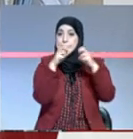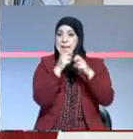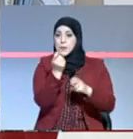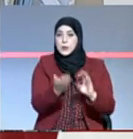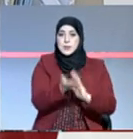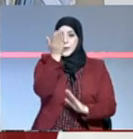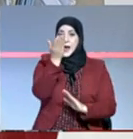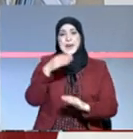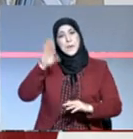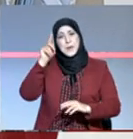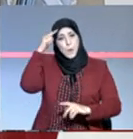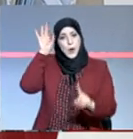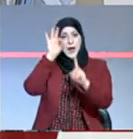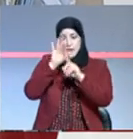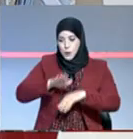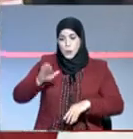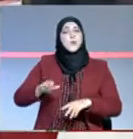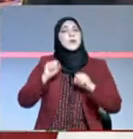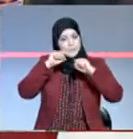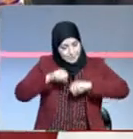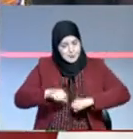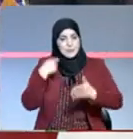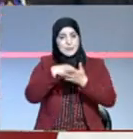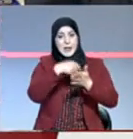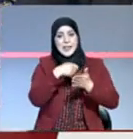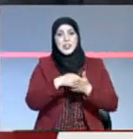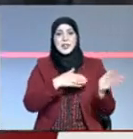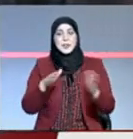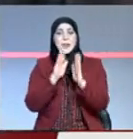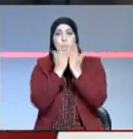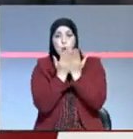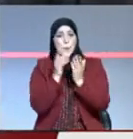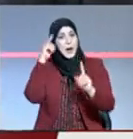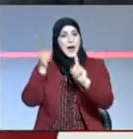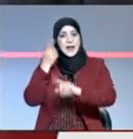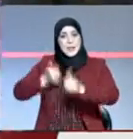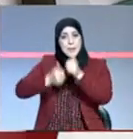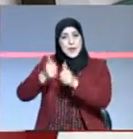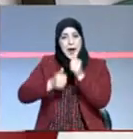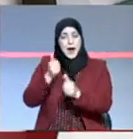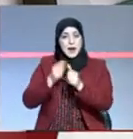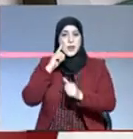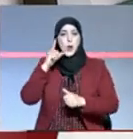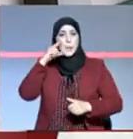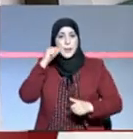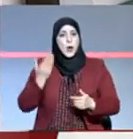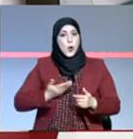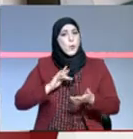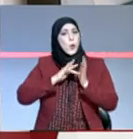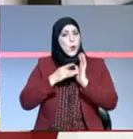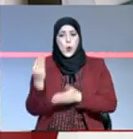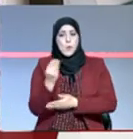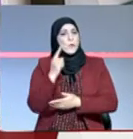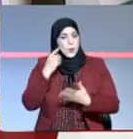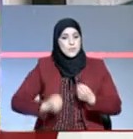صغيره يعني الكتب المدرسيه قبل عليها الاولى